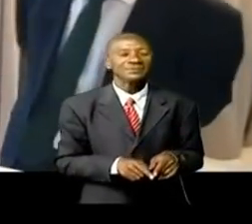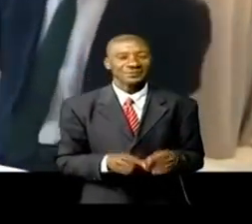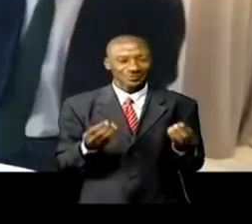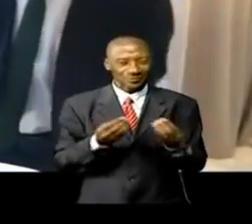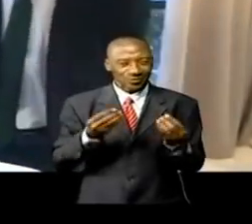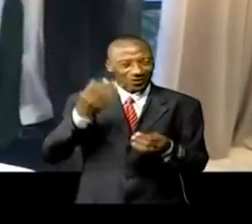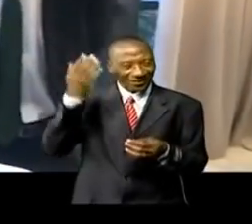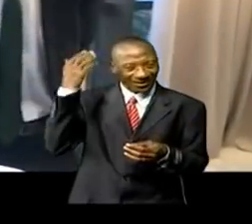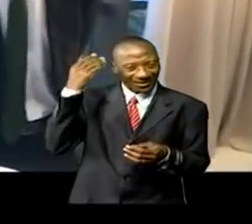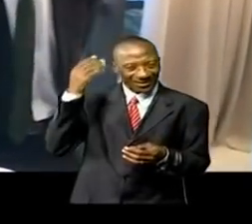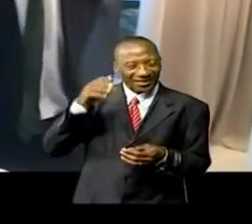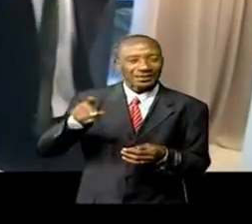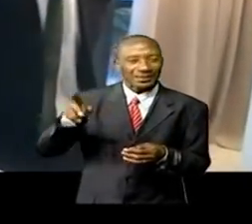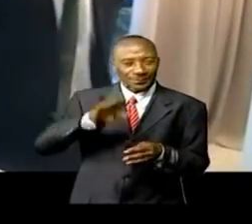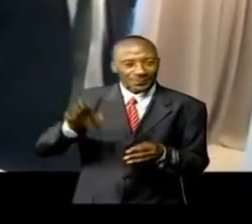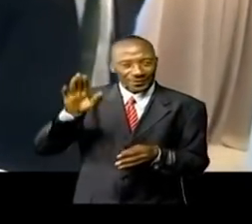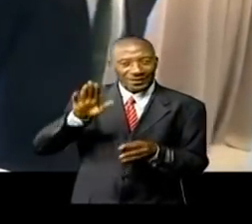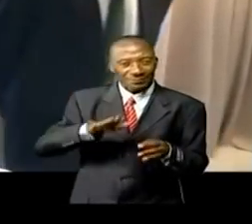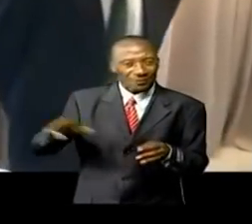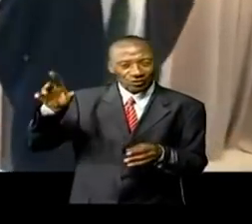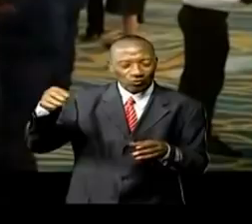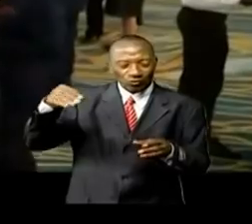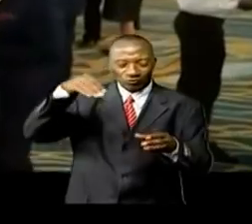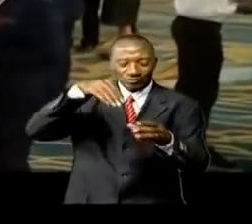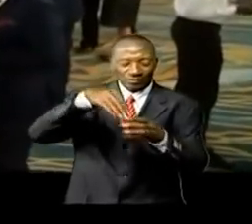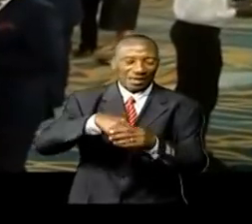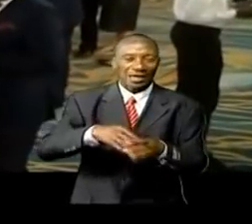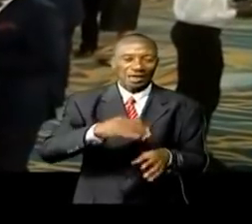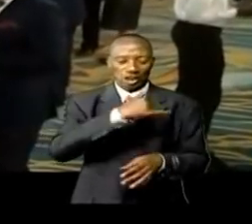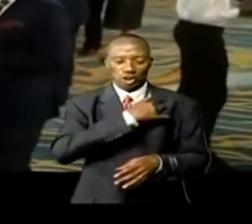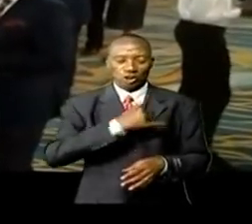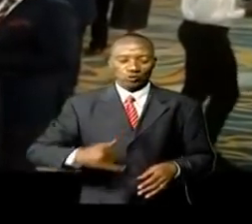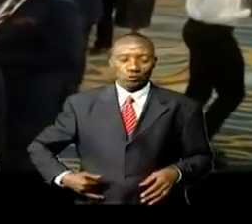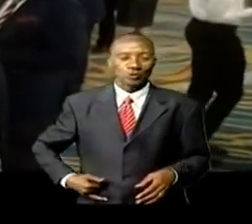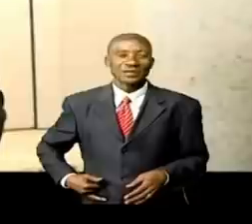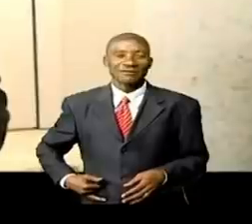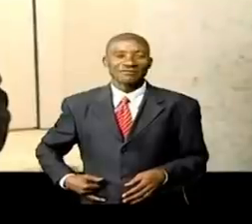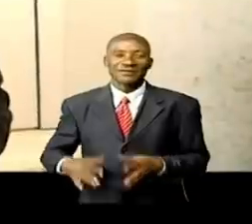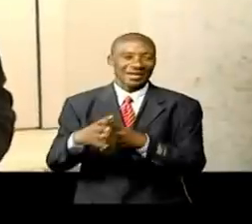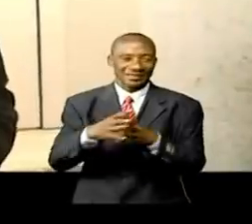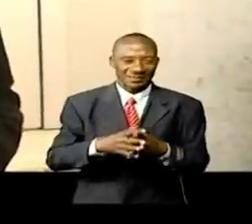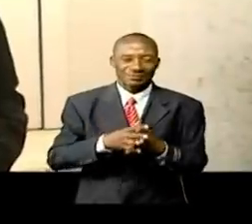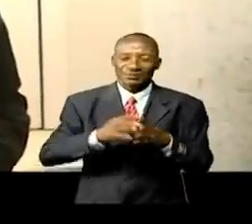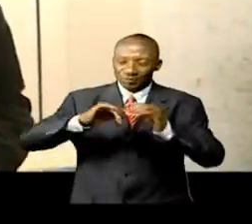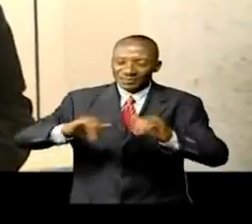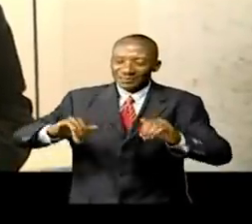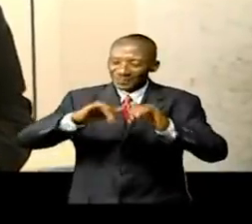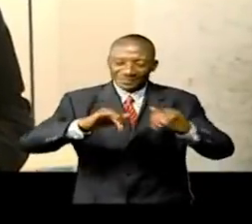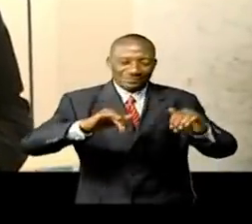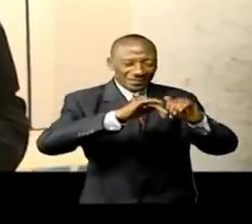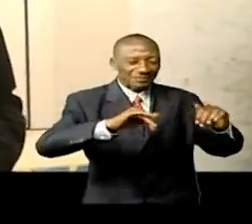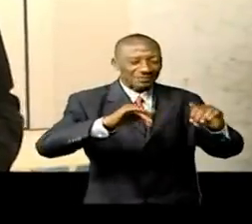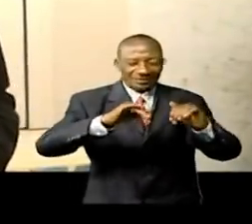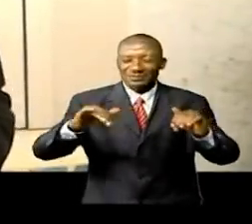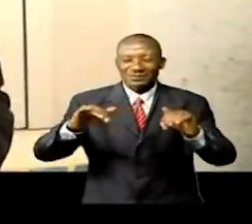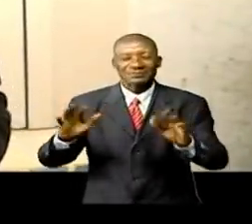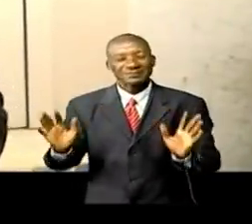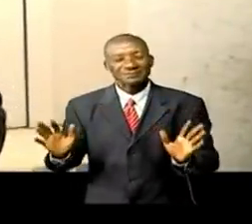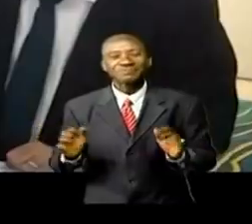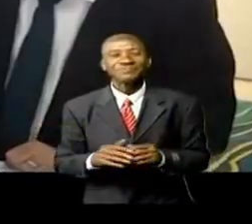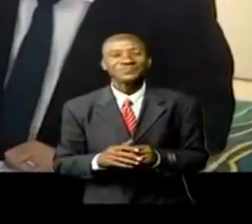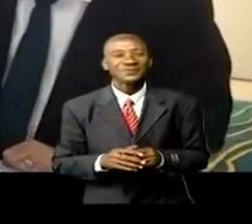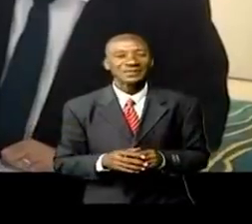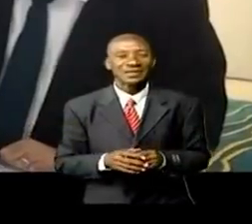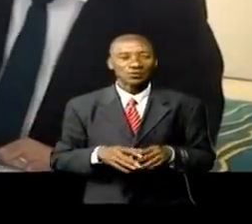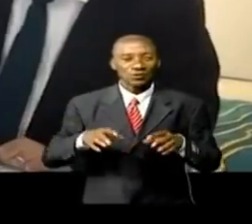Elle entretient d'excellentes relations bilatérales avec la RDC. Car pour Belgrade, la RDC est un